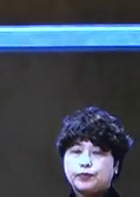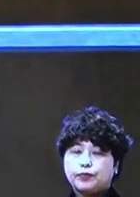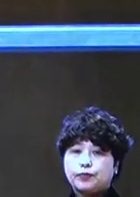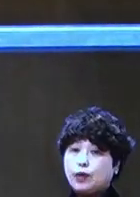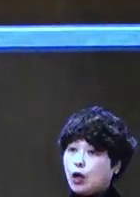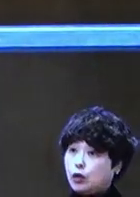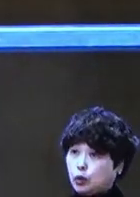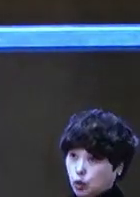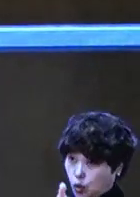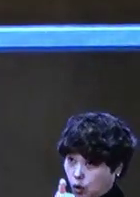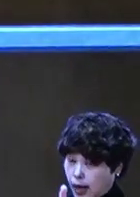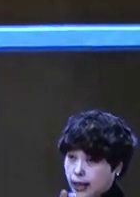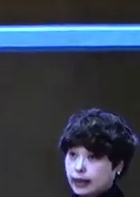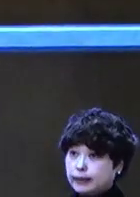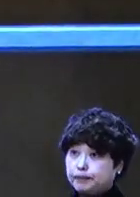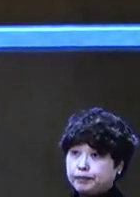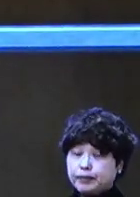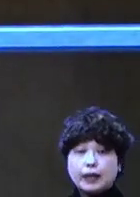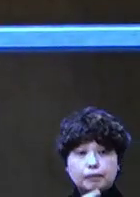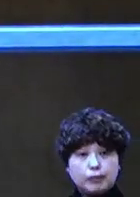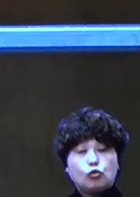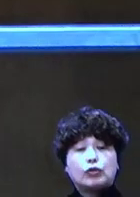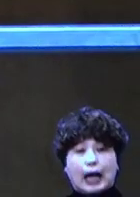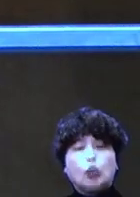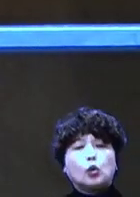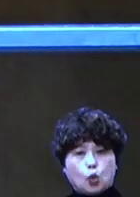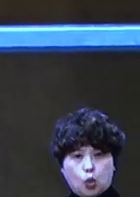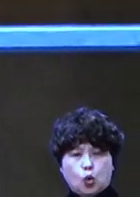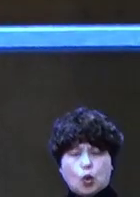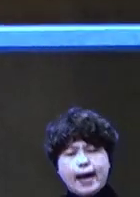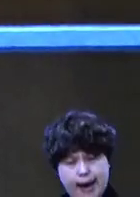존경하는 더불어 민주당과도 함께